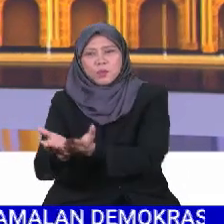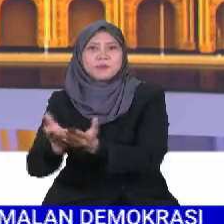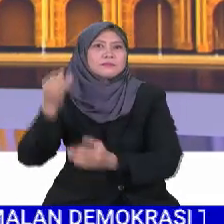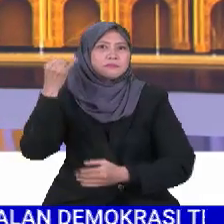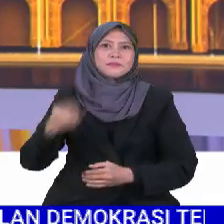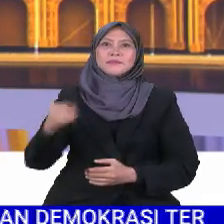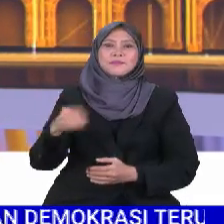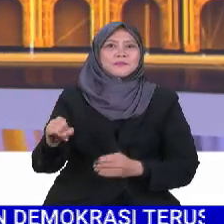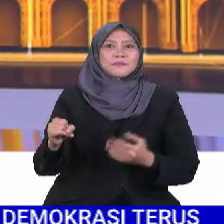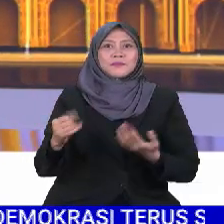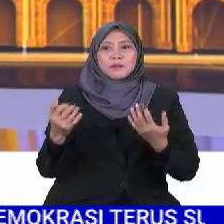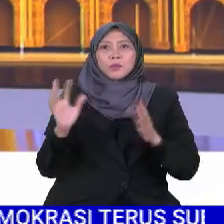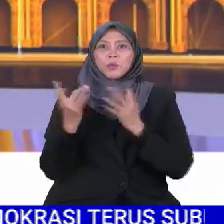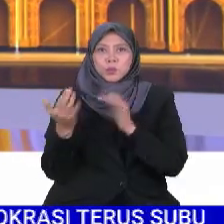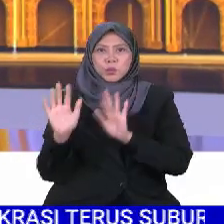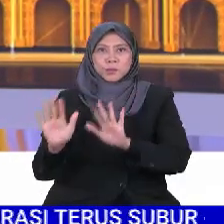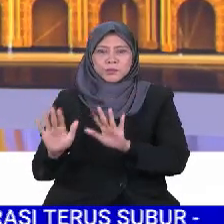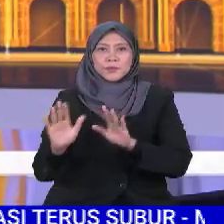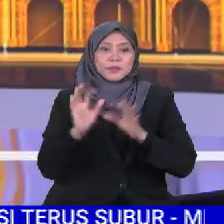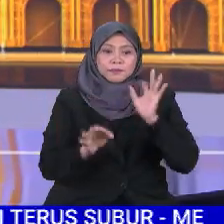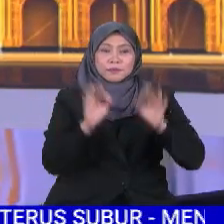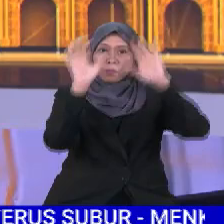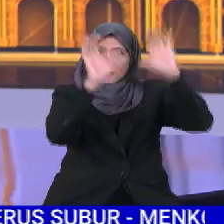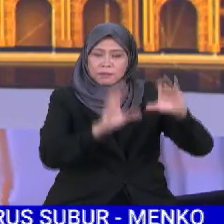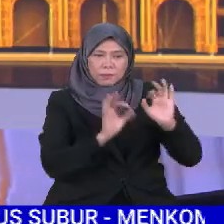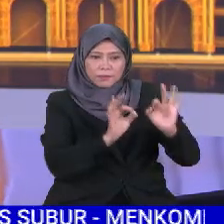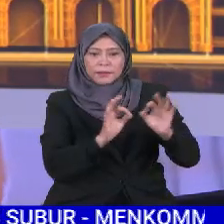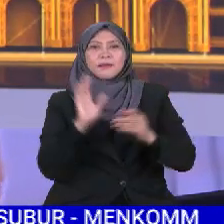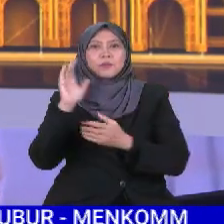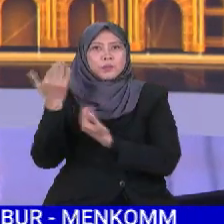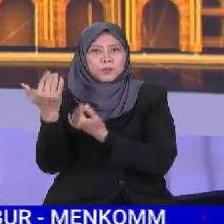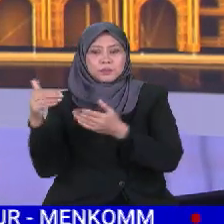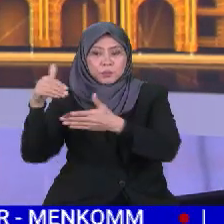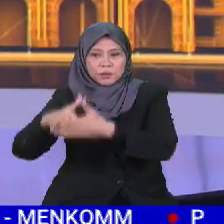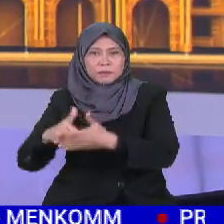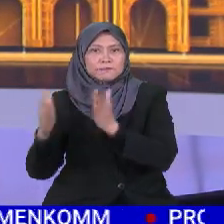setelah keadaan selamat untuk petugas dan penghuni sampai ke pusat pengujian